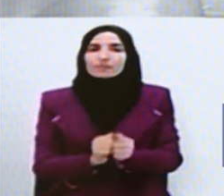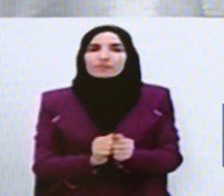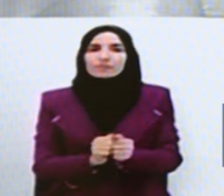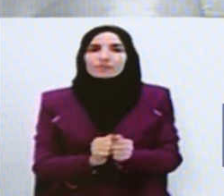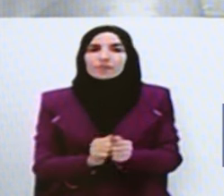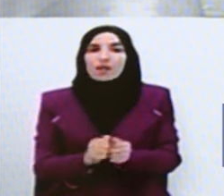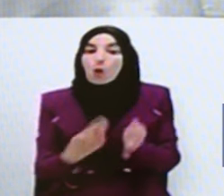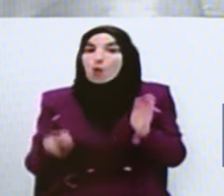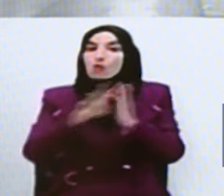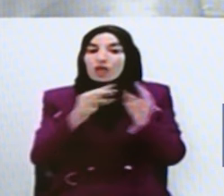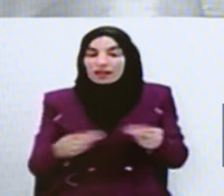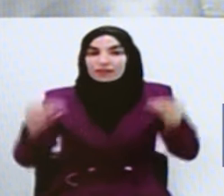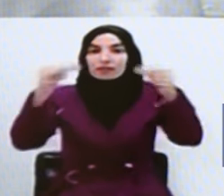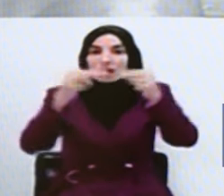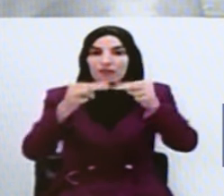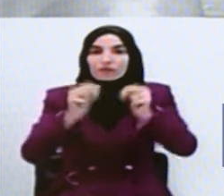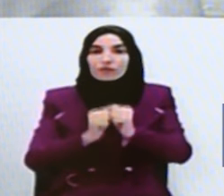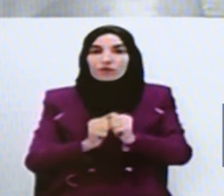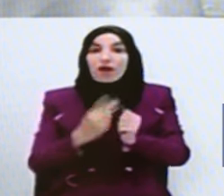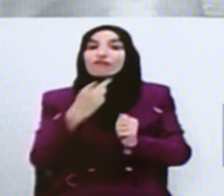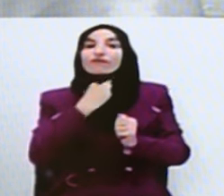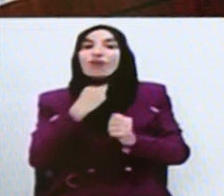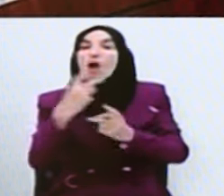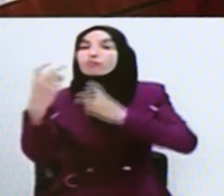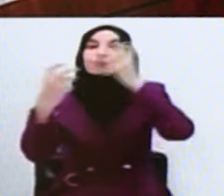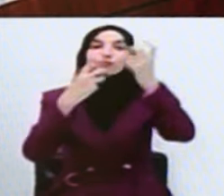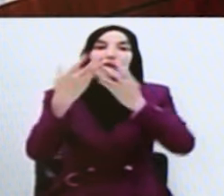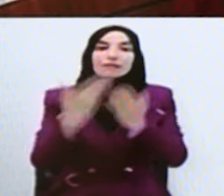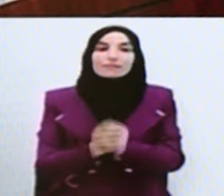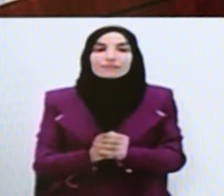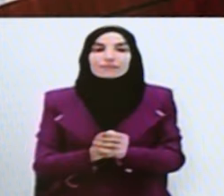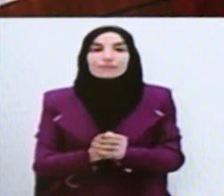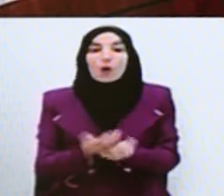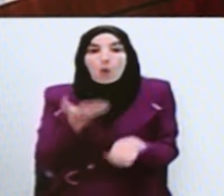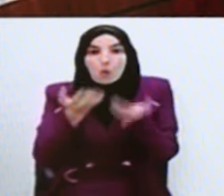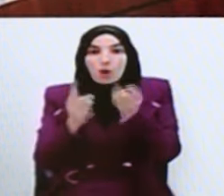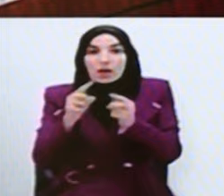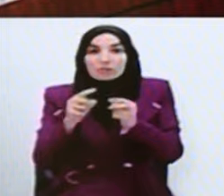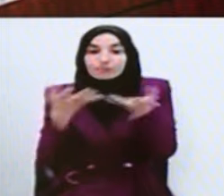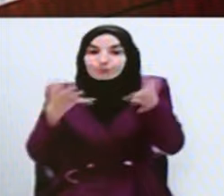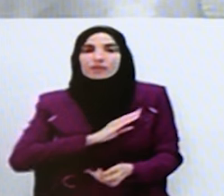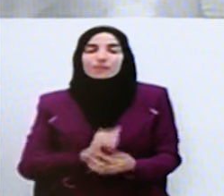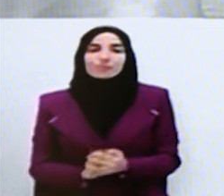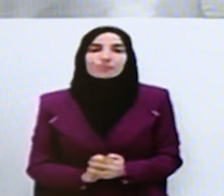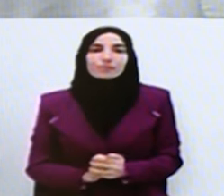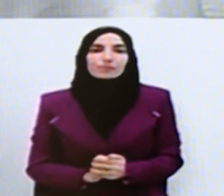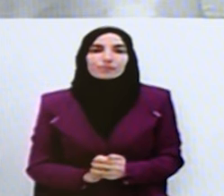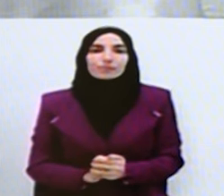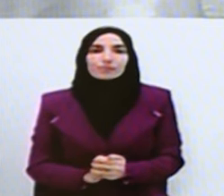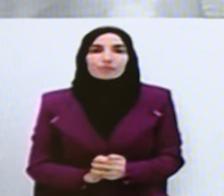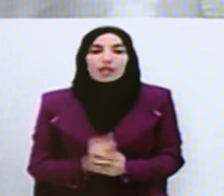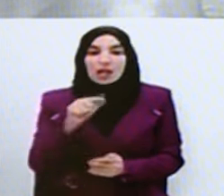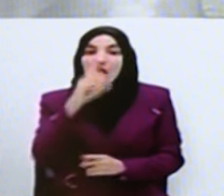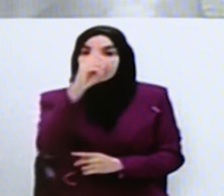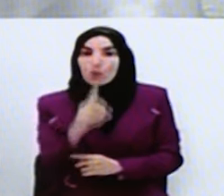استعادت مكانتها وصار صوتها مسموعا وازنا ومؤثرا في المحافل الدوليه وانه